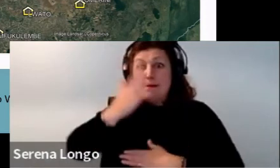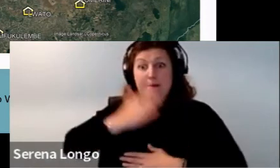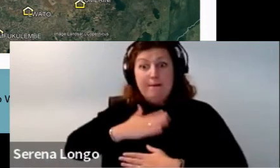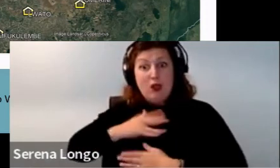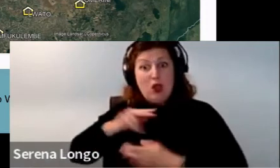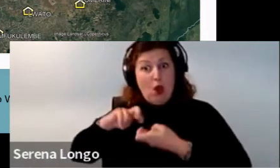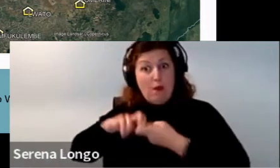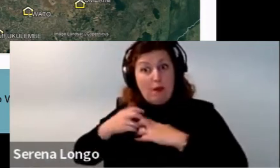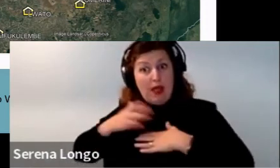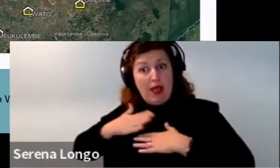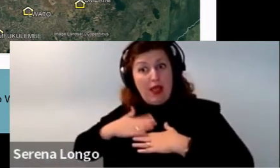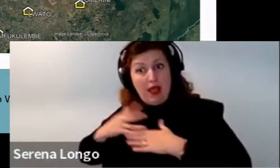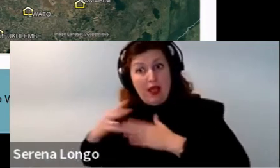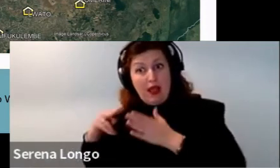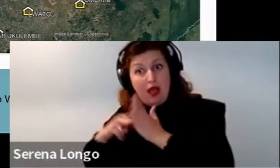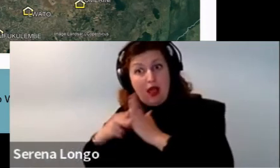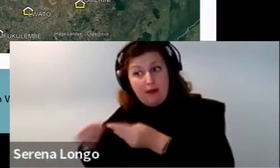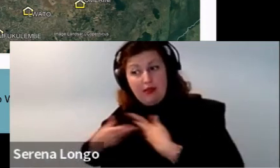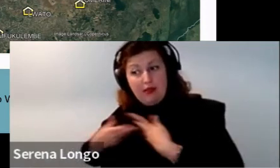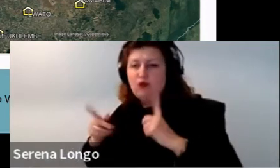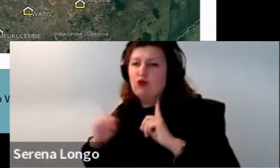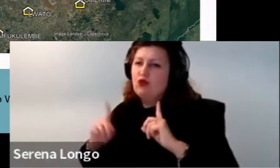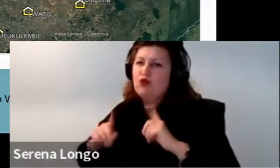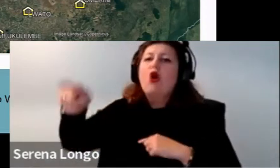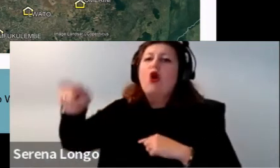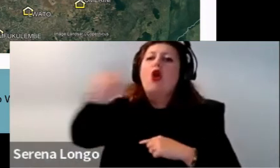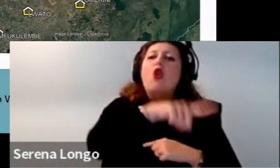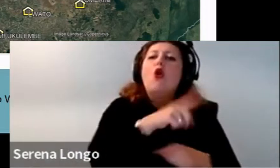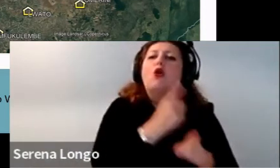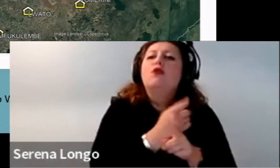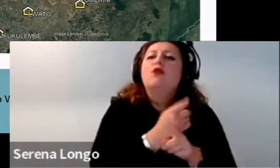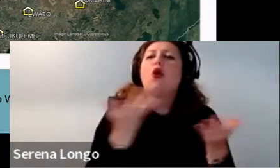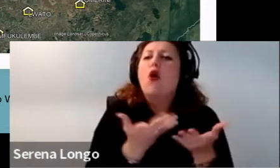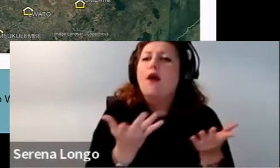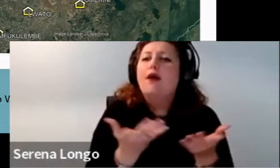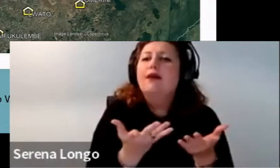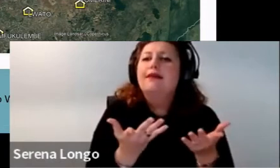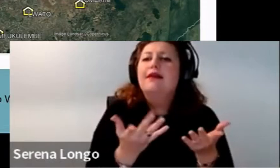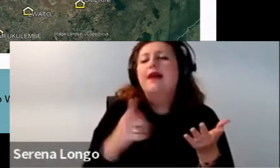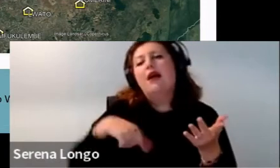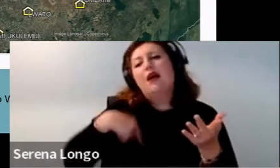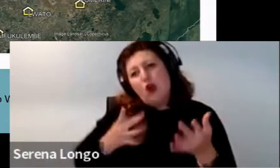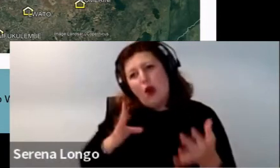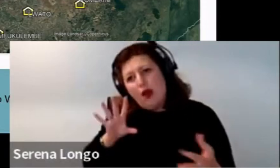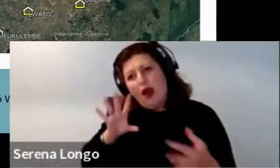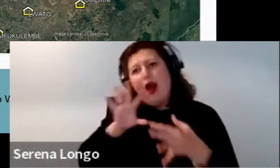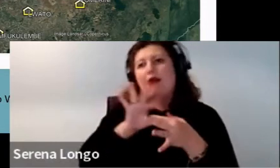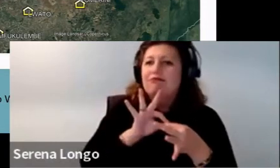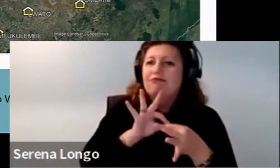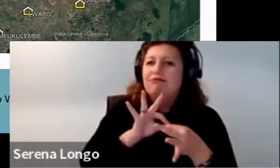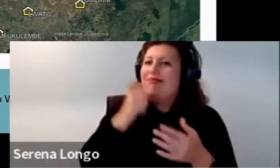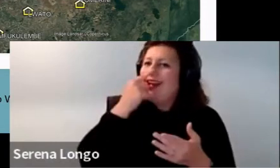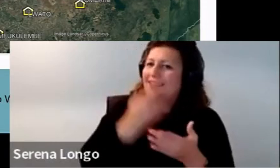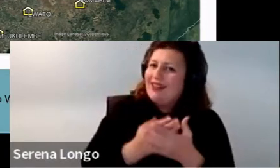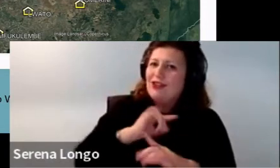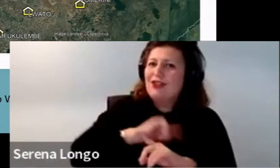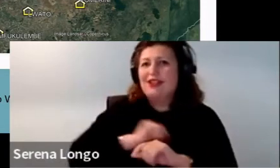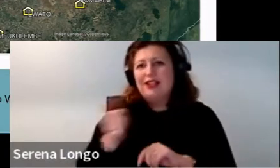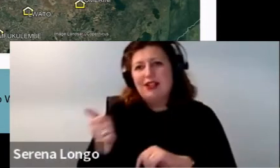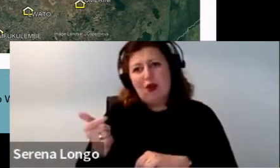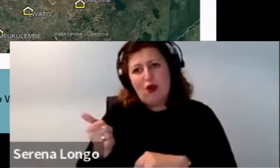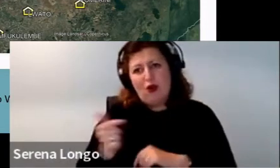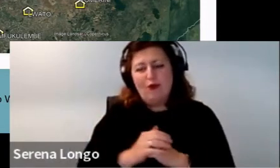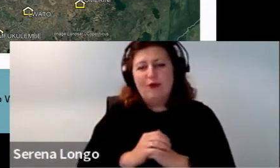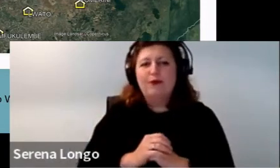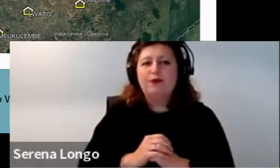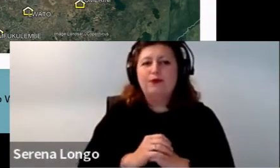ma in funzione dei bisogni reali del posto. Ora, se c'è un ingegnere in ballo, questo si